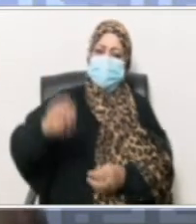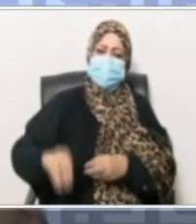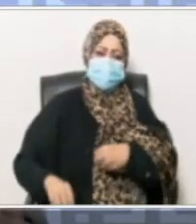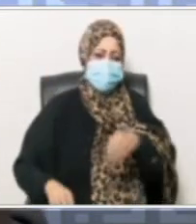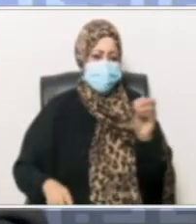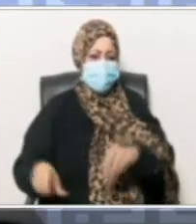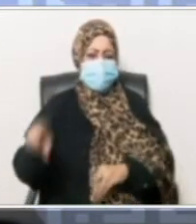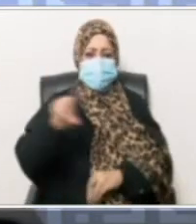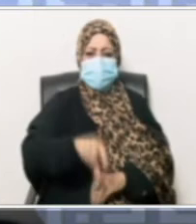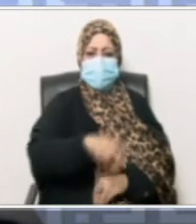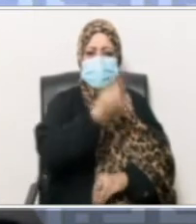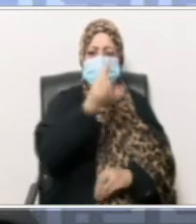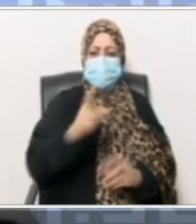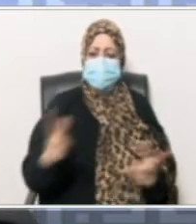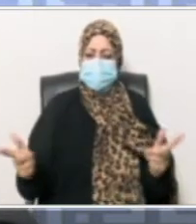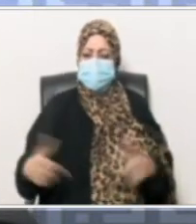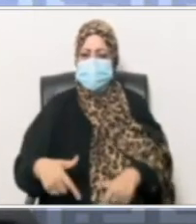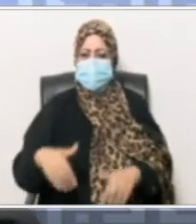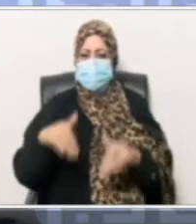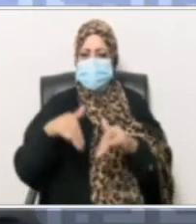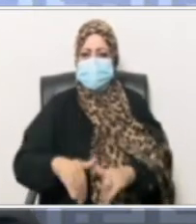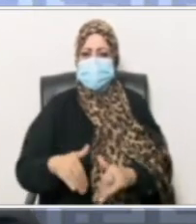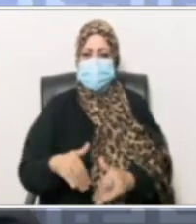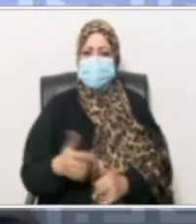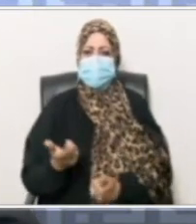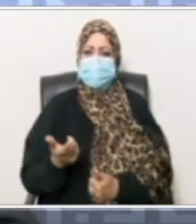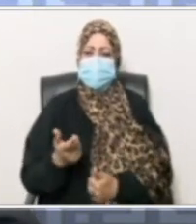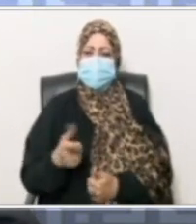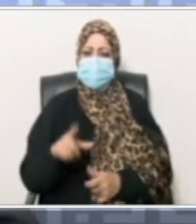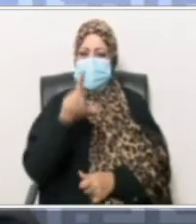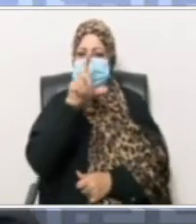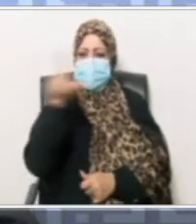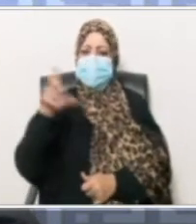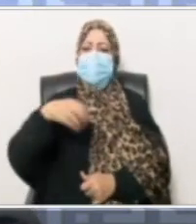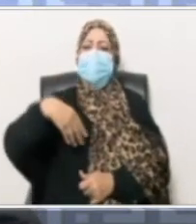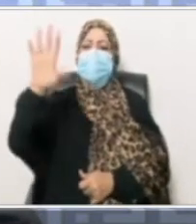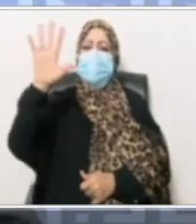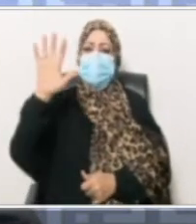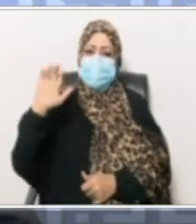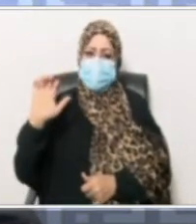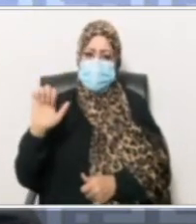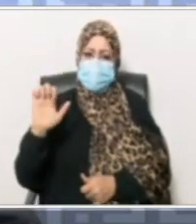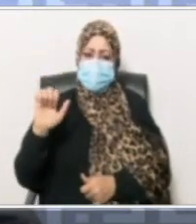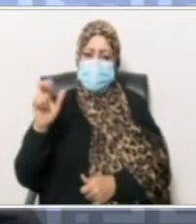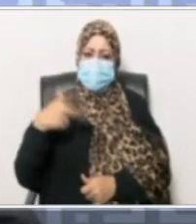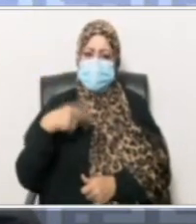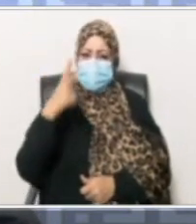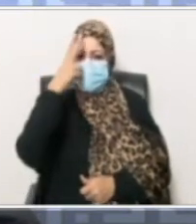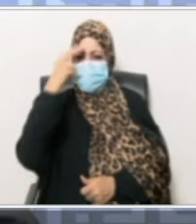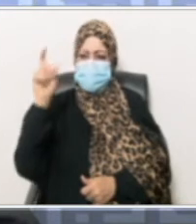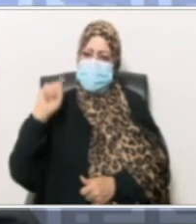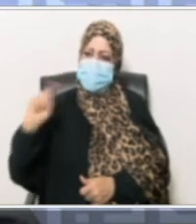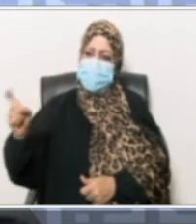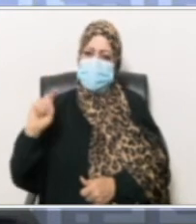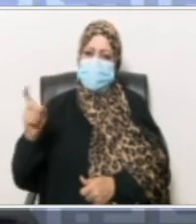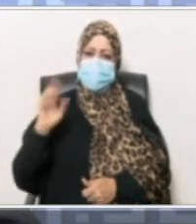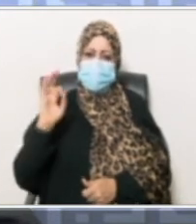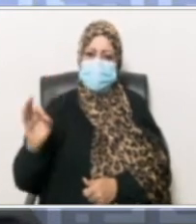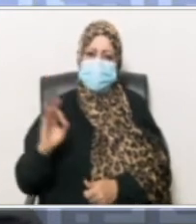من بلاد المسلمين للغرب وللكفار، وتقول لي سلم وأعطيه وهذه السنة؟